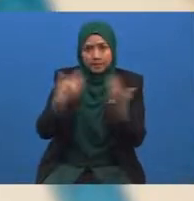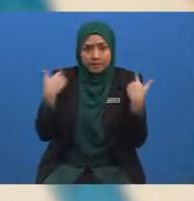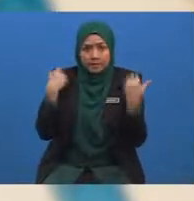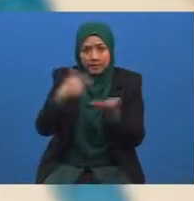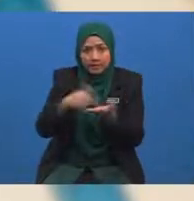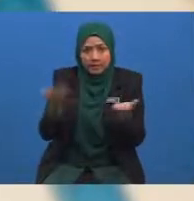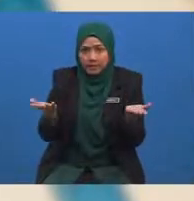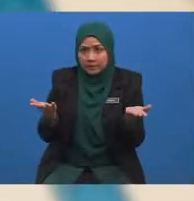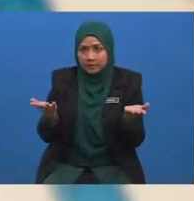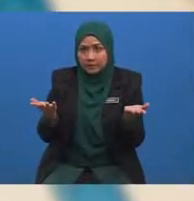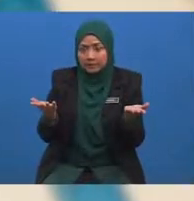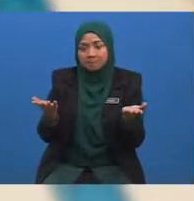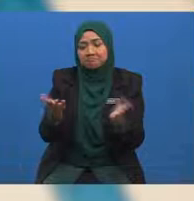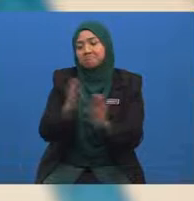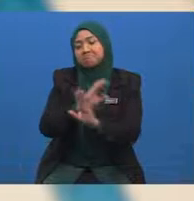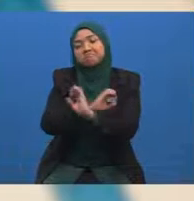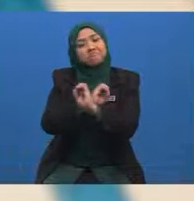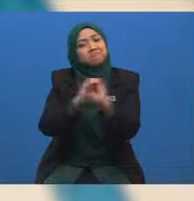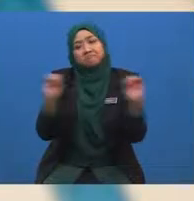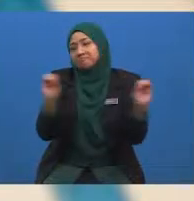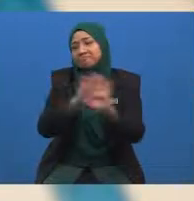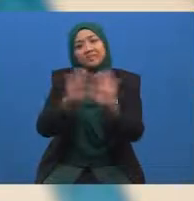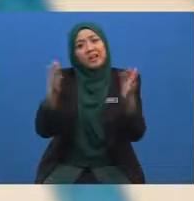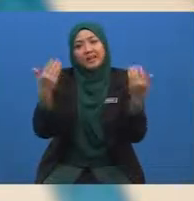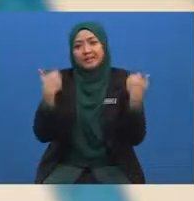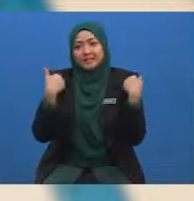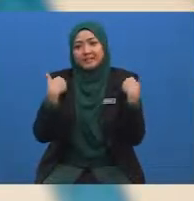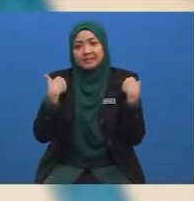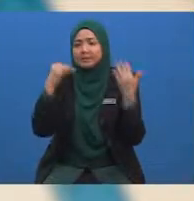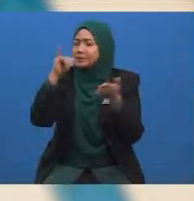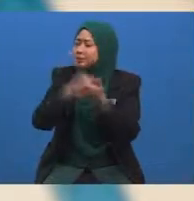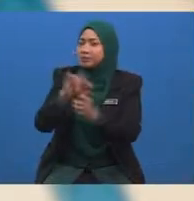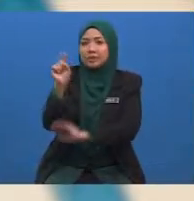murid-murid? Oh, tiada ya. Seterusnya,